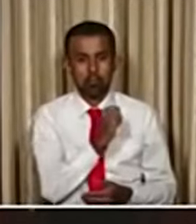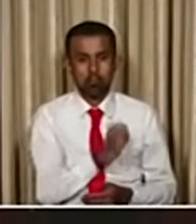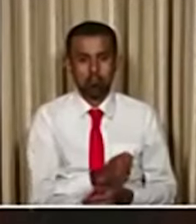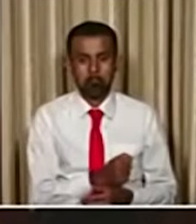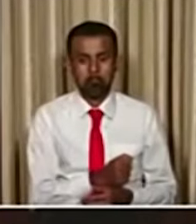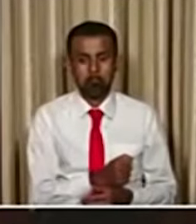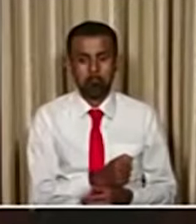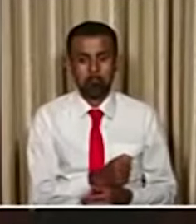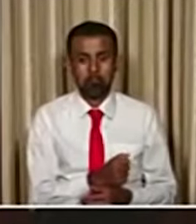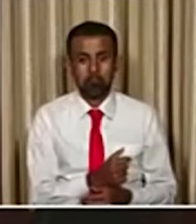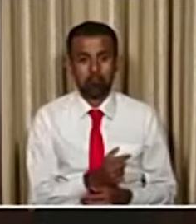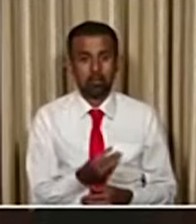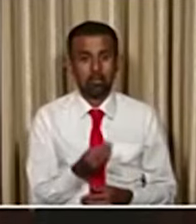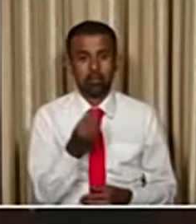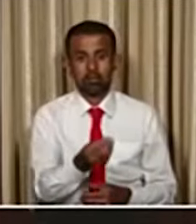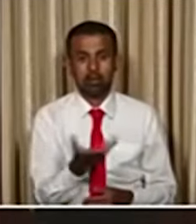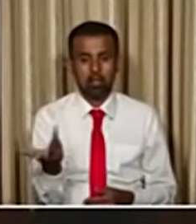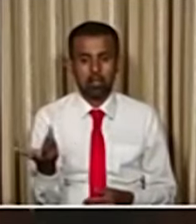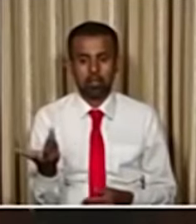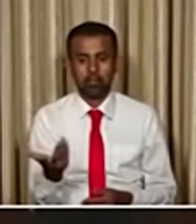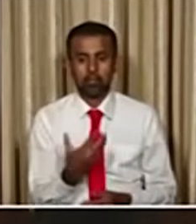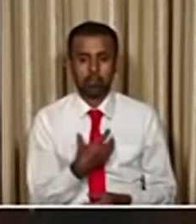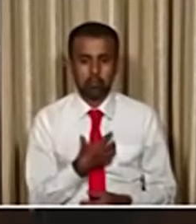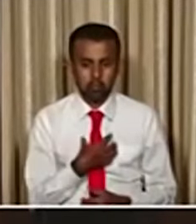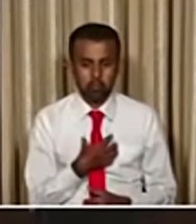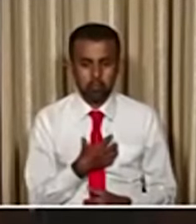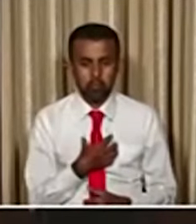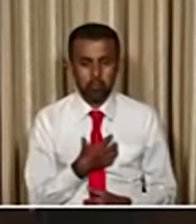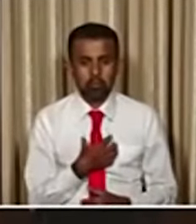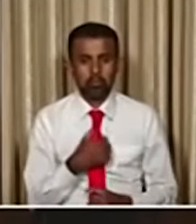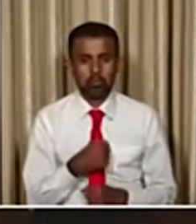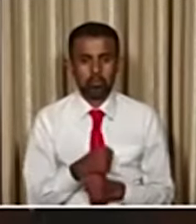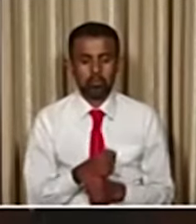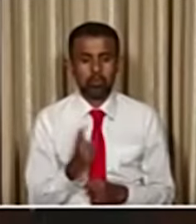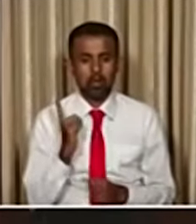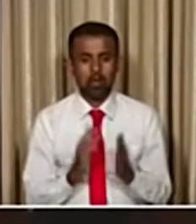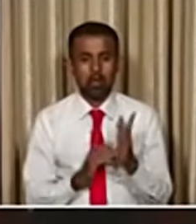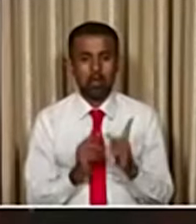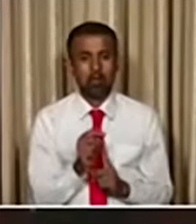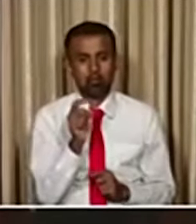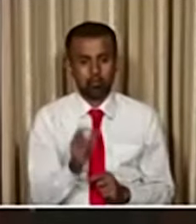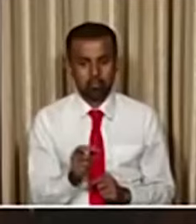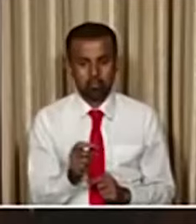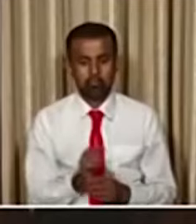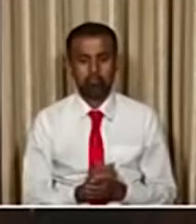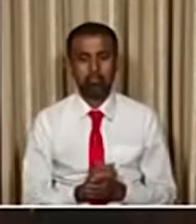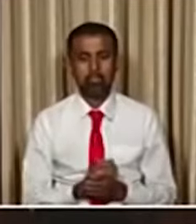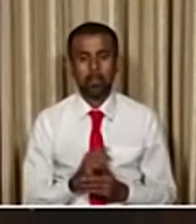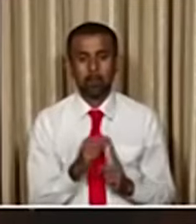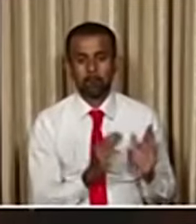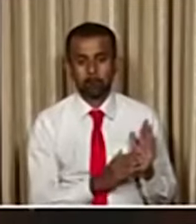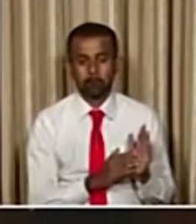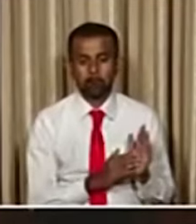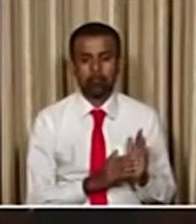වඩා වැඩියෙන් මේ සෙබලුන්ට හම්බ වෙලා නැහැ. මේක ඉතාම සෝචනීය තත්ත්වයක්. ඒ නිසා රාජ්‍ය ආරක්ෂක ඇමතිතුමනි මේ ගරු